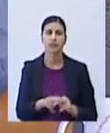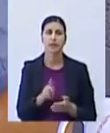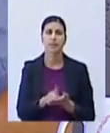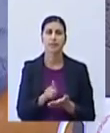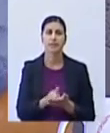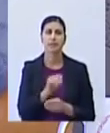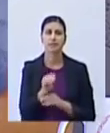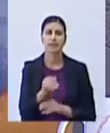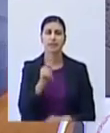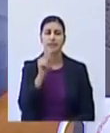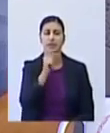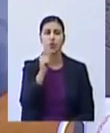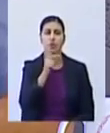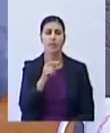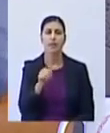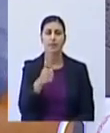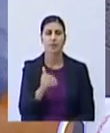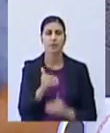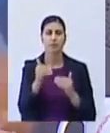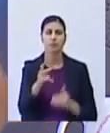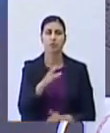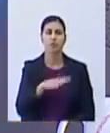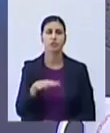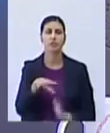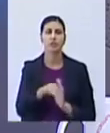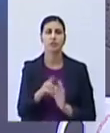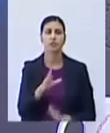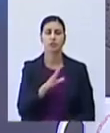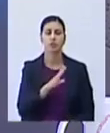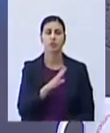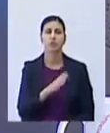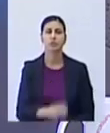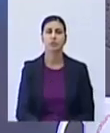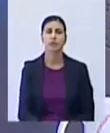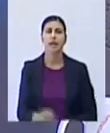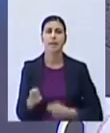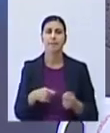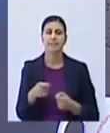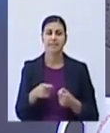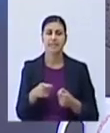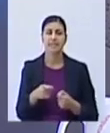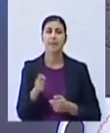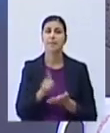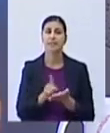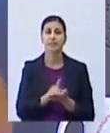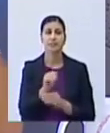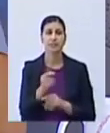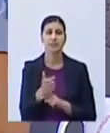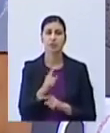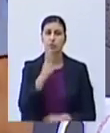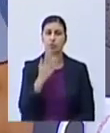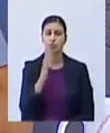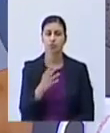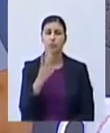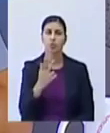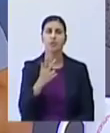pensionis kazda sanam ekonomika pekhse arts amu itse va sanam kwe kana shiardam itarbi bati dere utkhau tkui. Biznesmenam de pensionis kazda zalian tuli ikneba mas ori